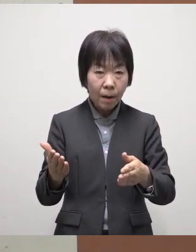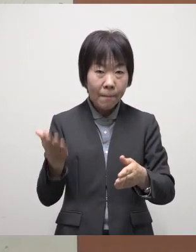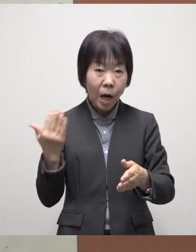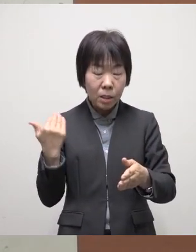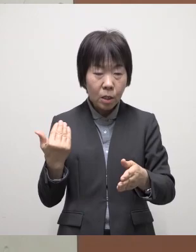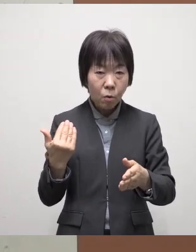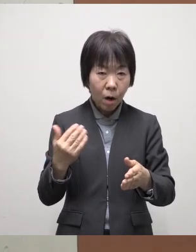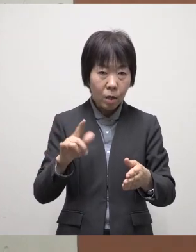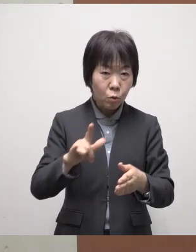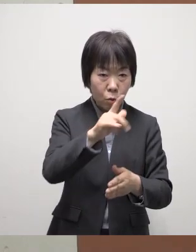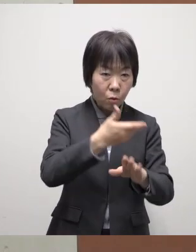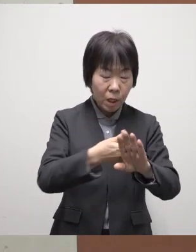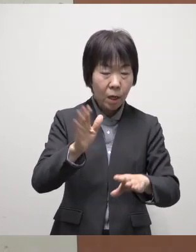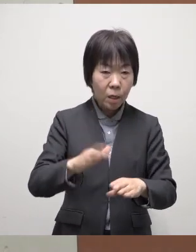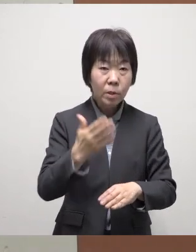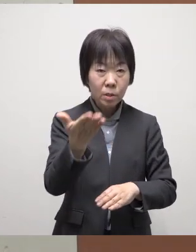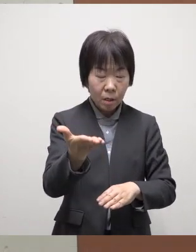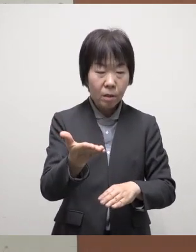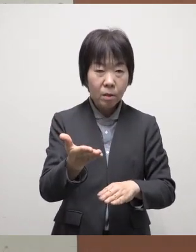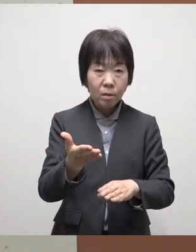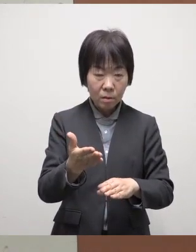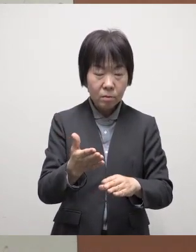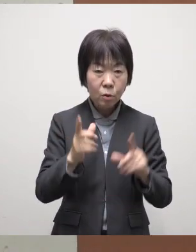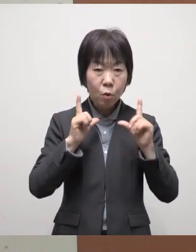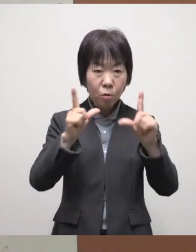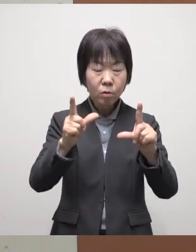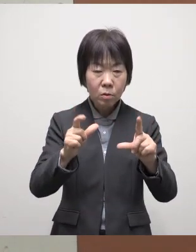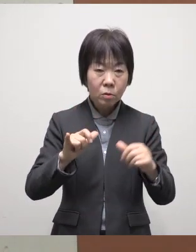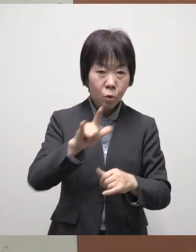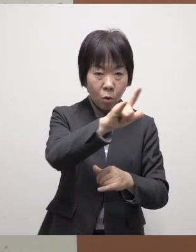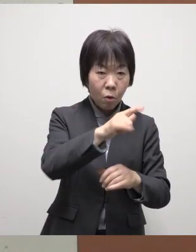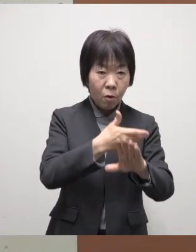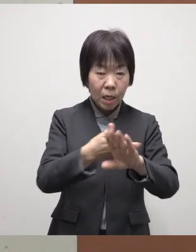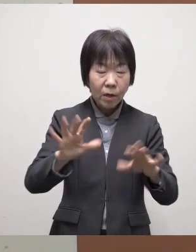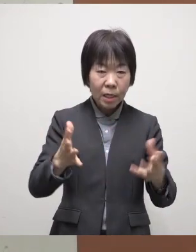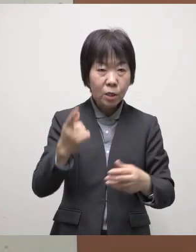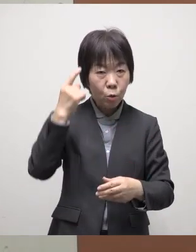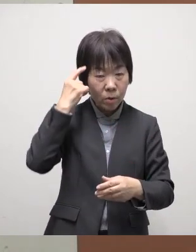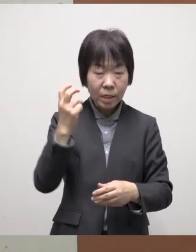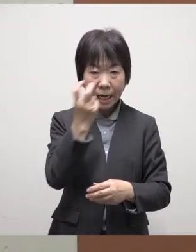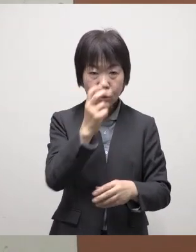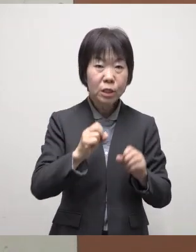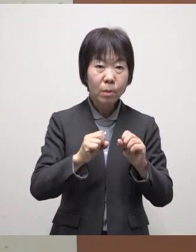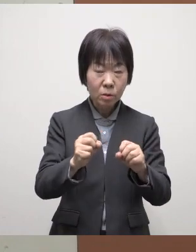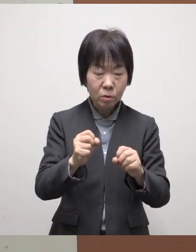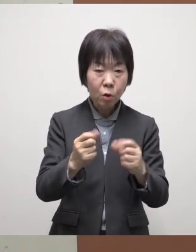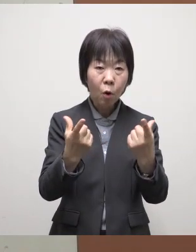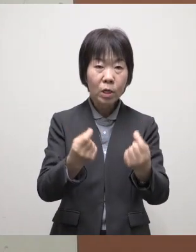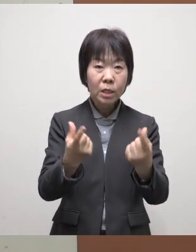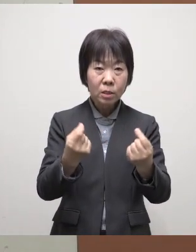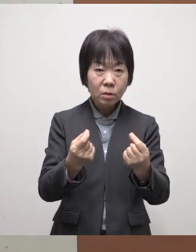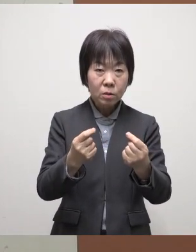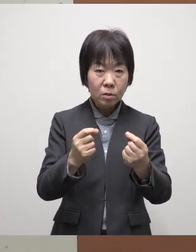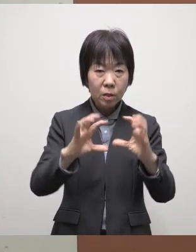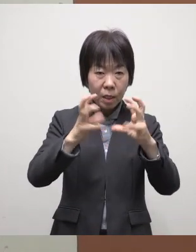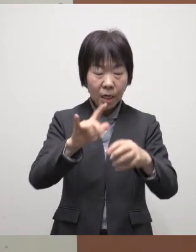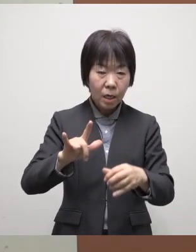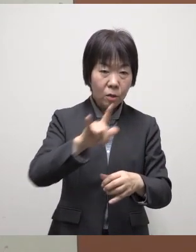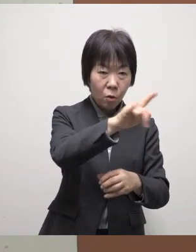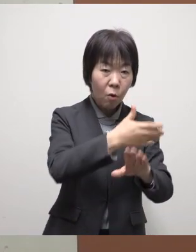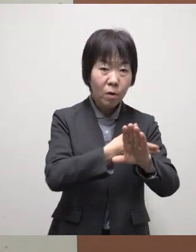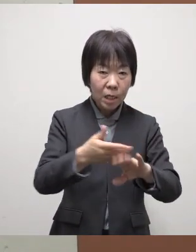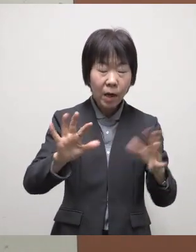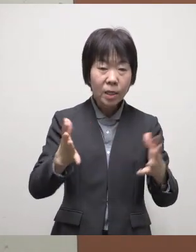ところがあるんでしょうか渡航歴はないと思われますが確認を致しますおそらく同じく使えないところべき話